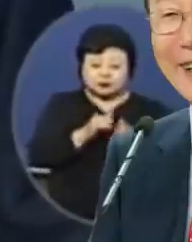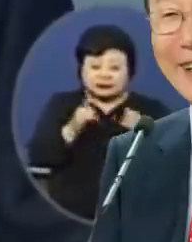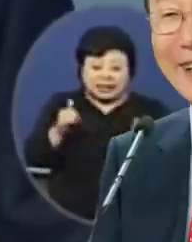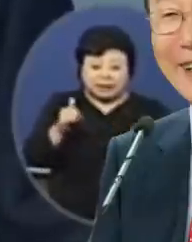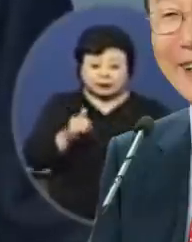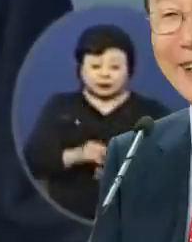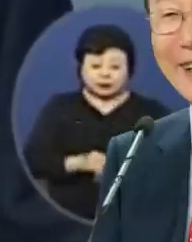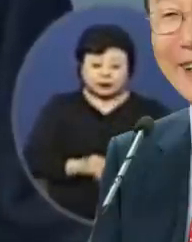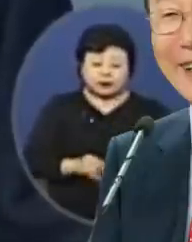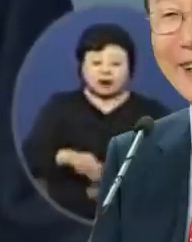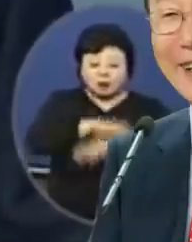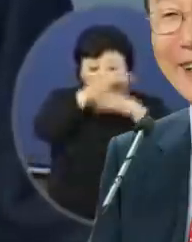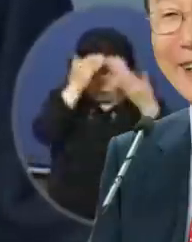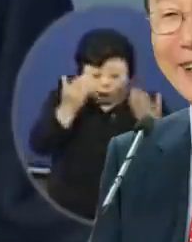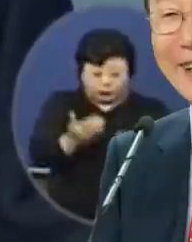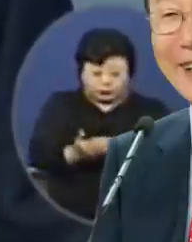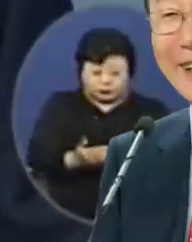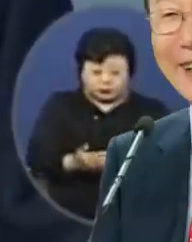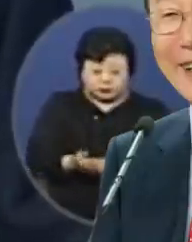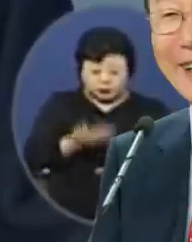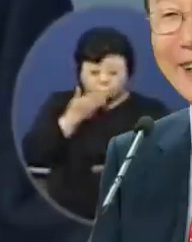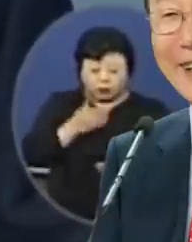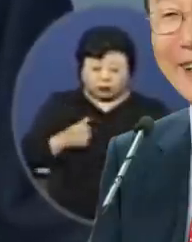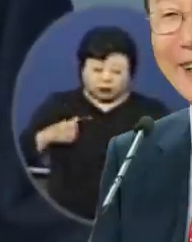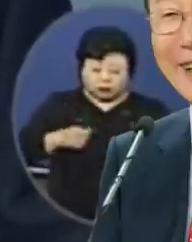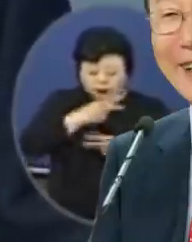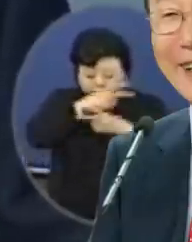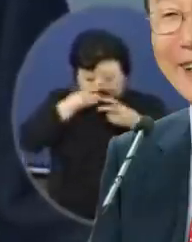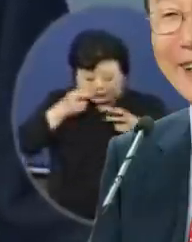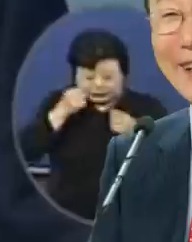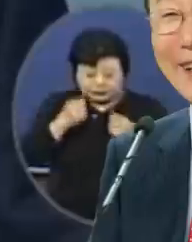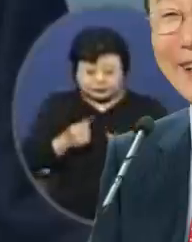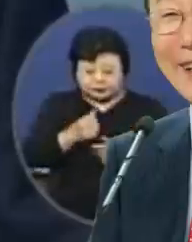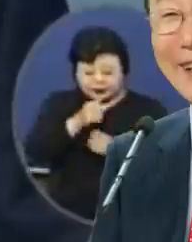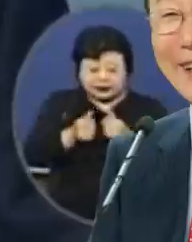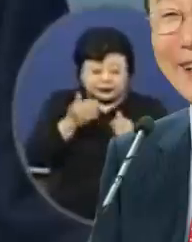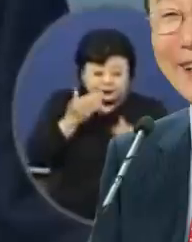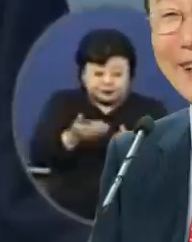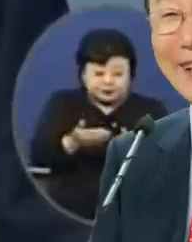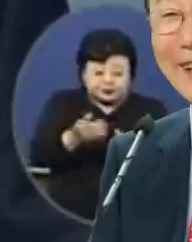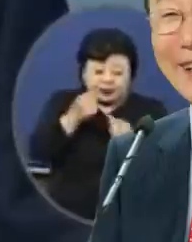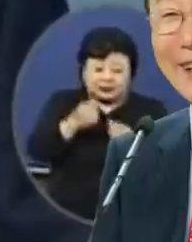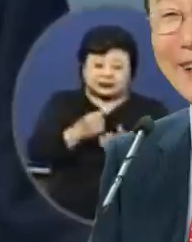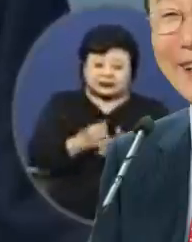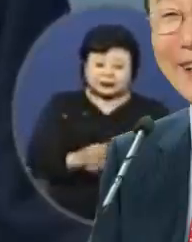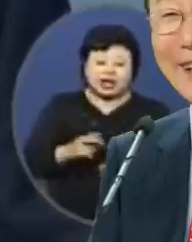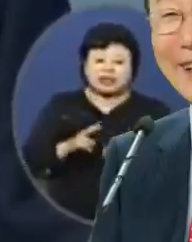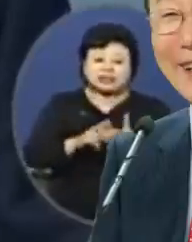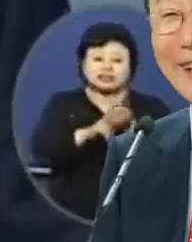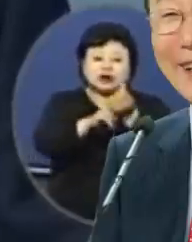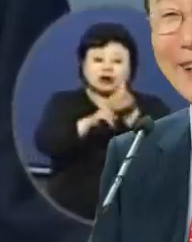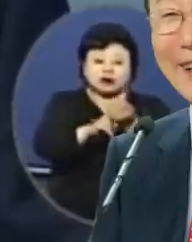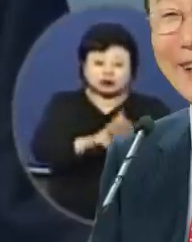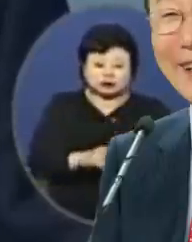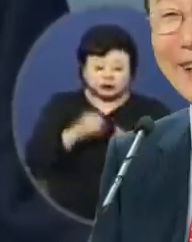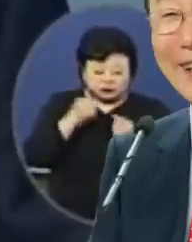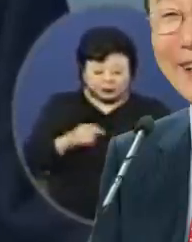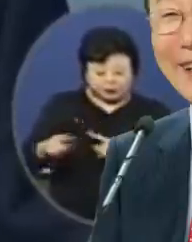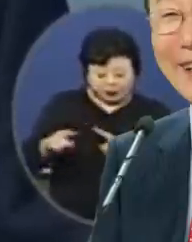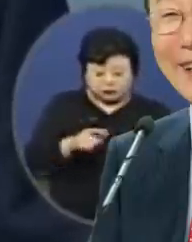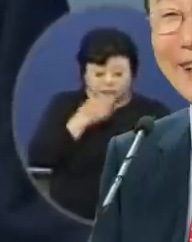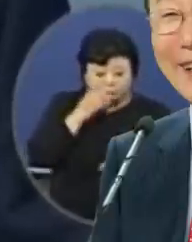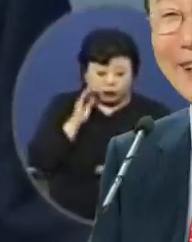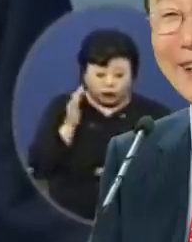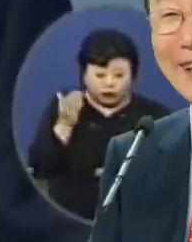사람으로서 모든 이식주 생활을 해야 되고 그 안에 하나님의 계심으로 기적으로 이식주 생활을 다스릴 수